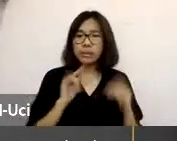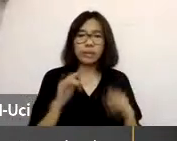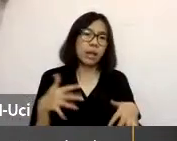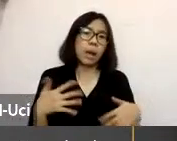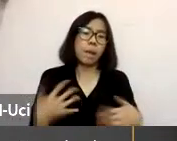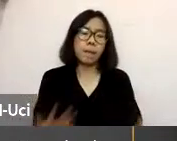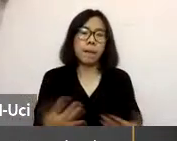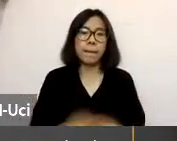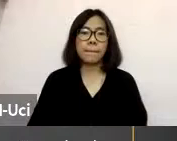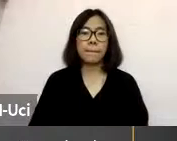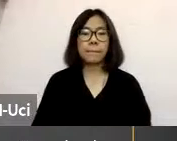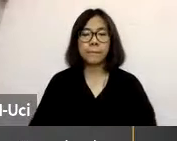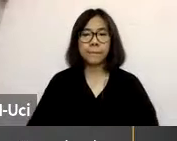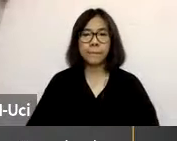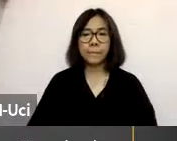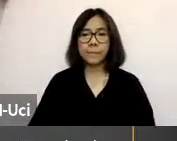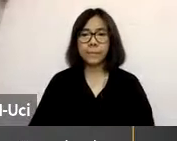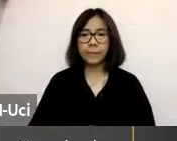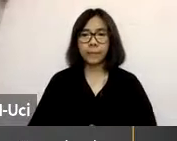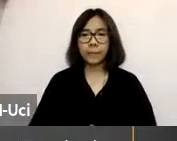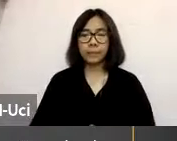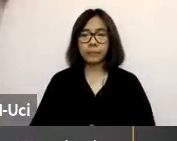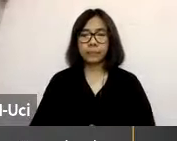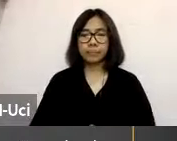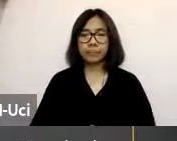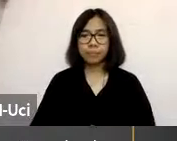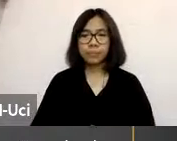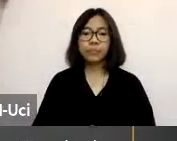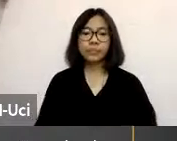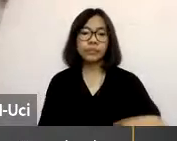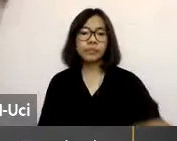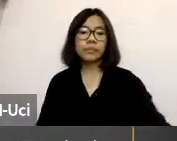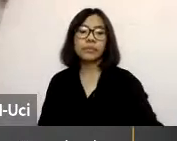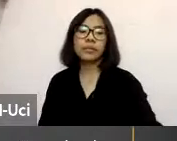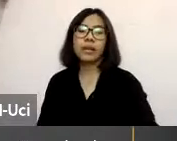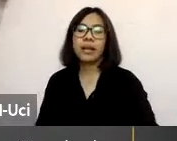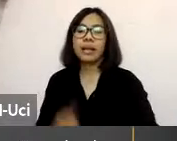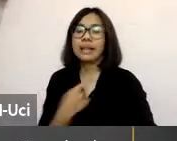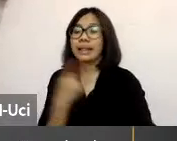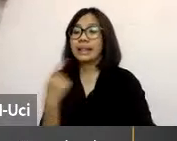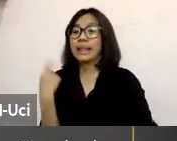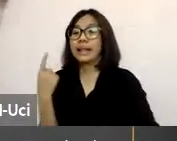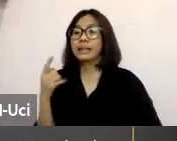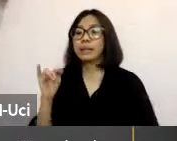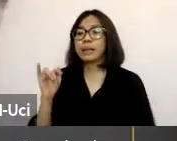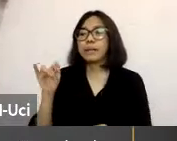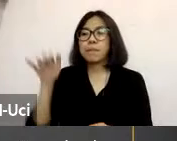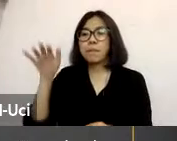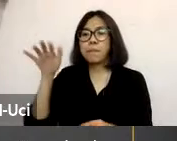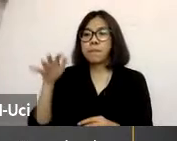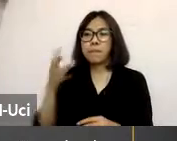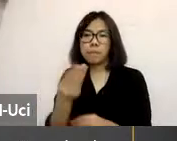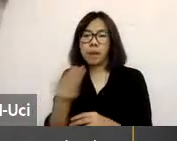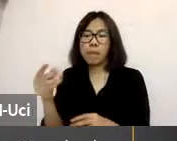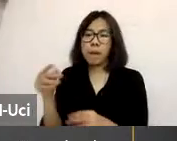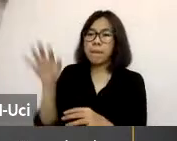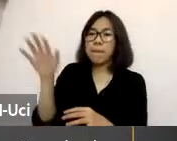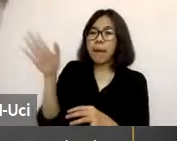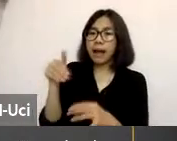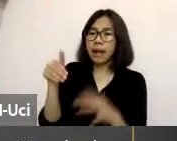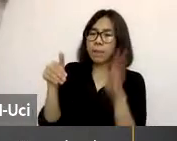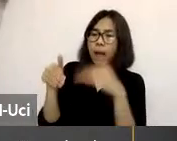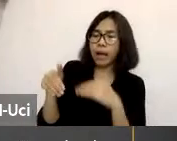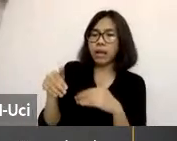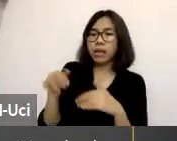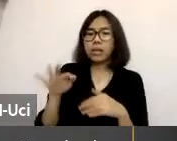penjualan tersebut NF kita sudah berapa kali melakukan pemanggilan kepada aplikasi Kemudian untuk merubah